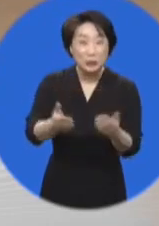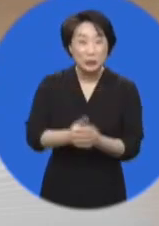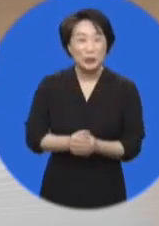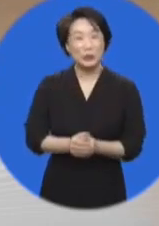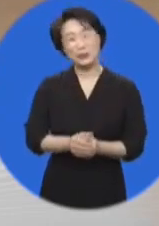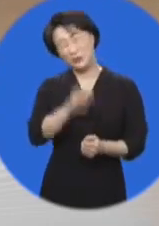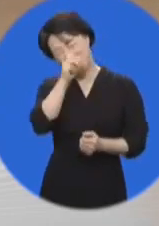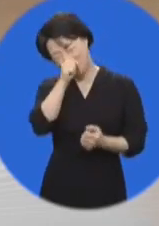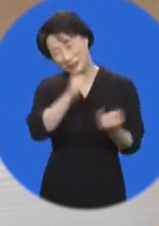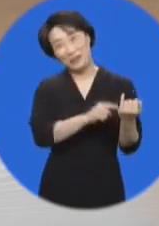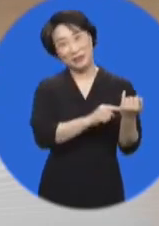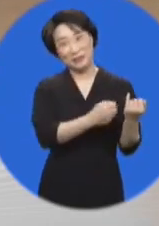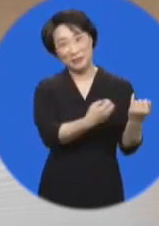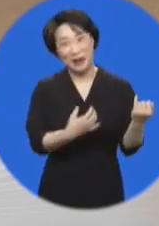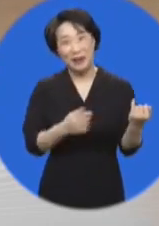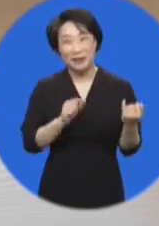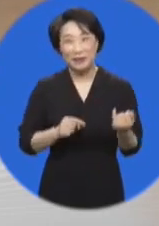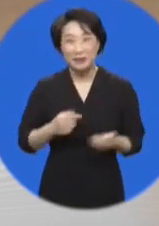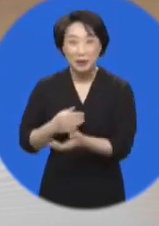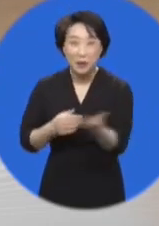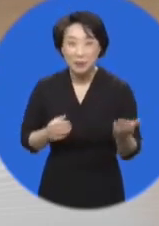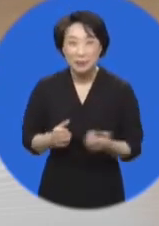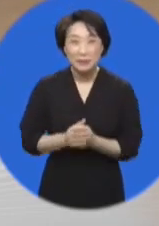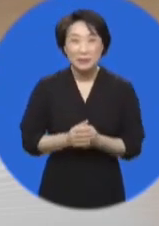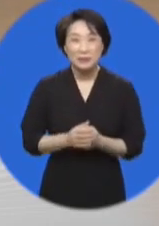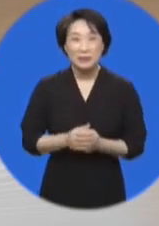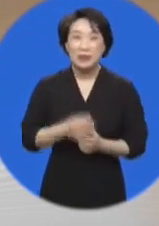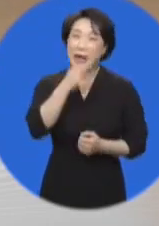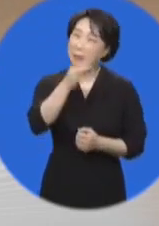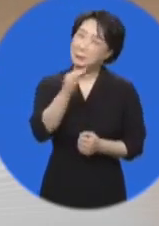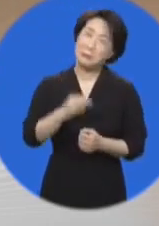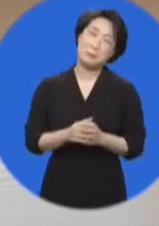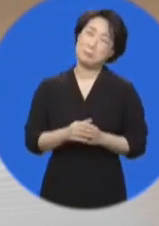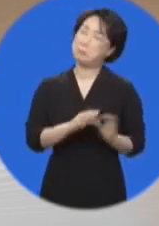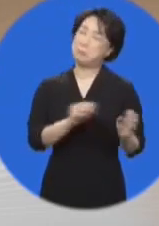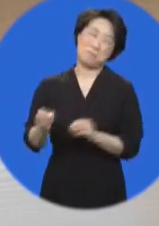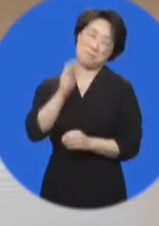너무 좋대. 이 정도 좋으면 감기는 그냥 고쳐.